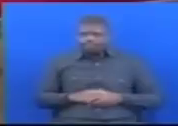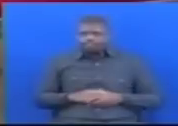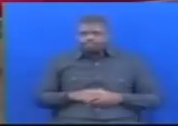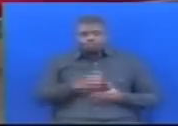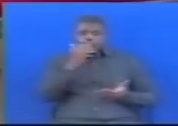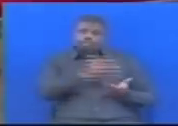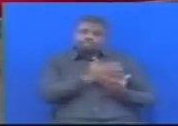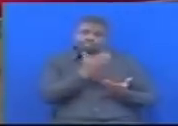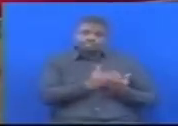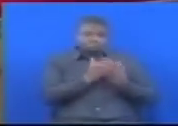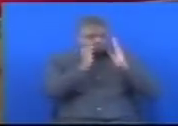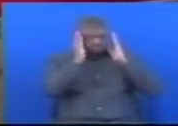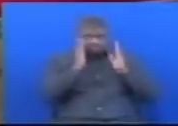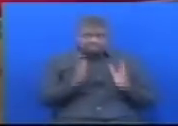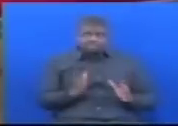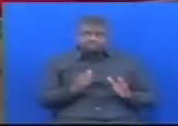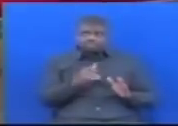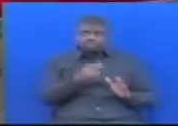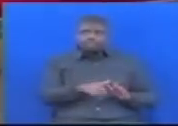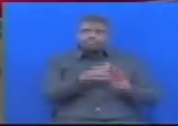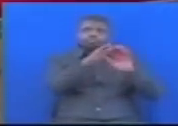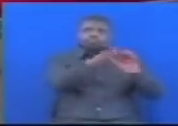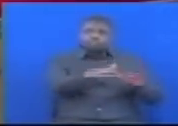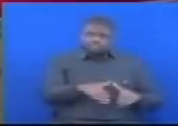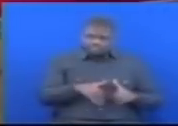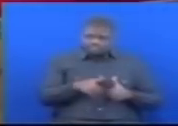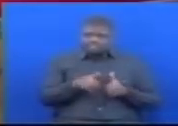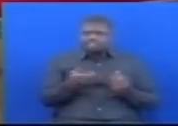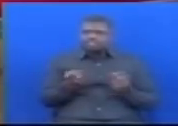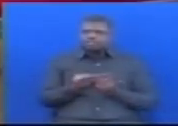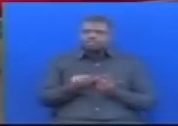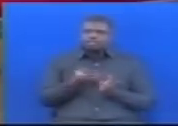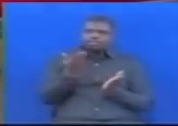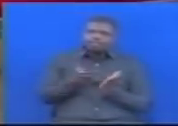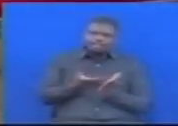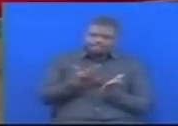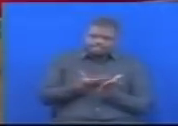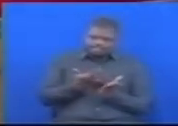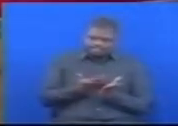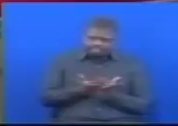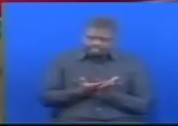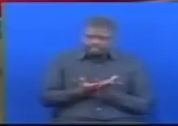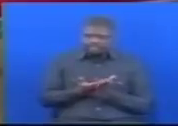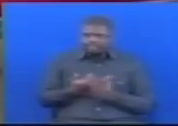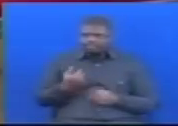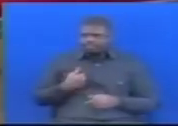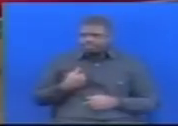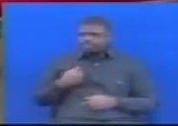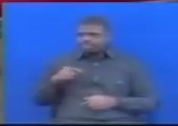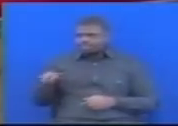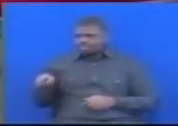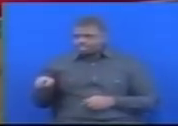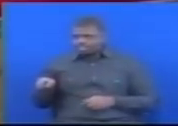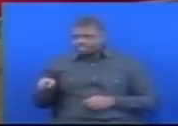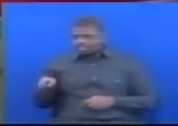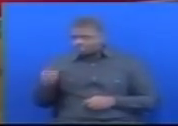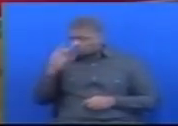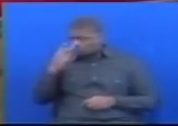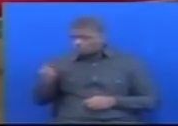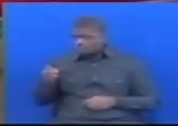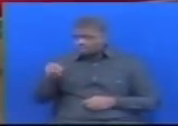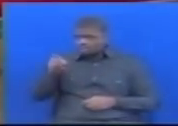nimhakikishie tu Mheshimiwa mbunge kama ambavyo amependekeza, tutakwenda mimi na yeye